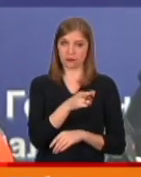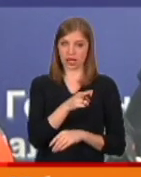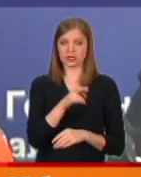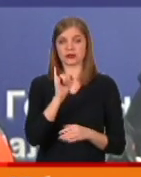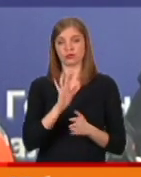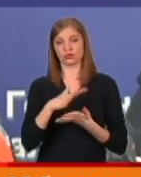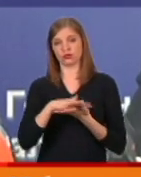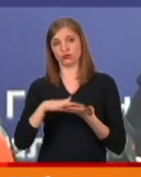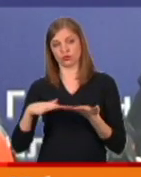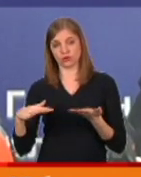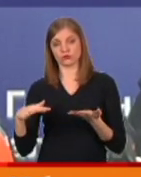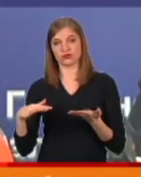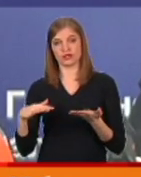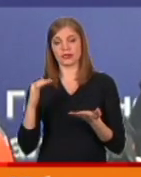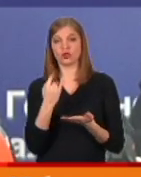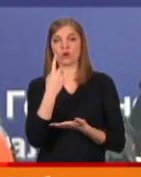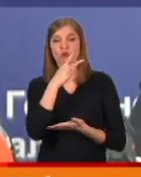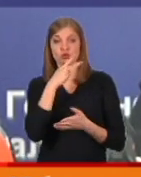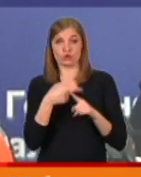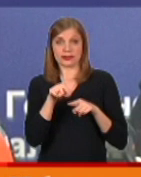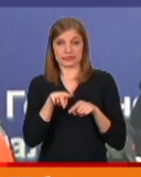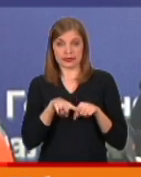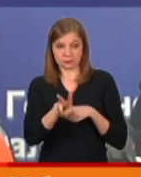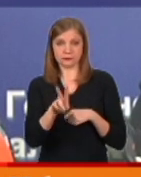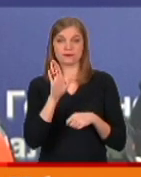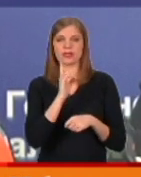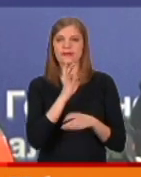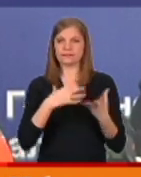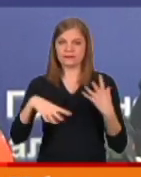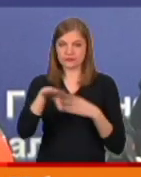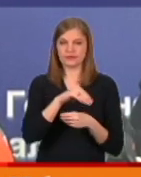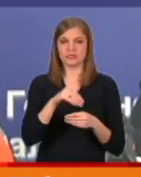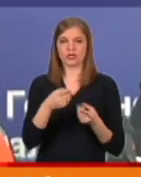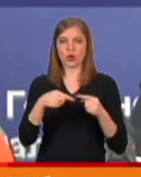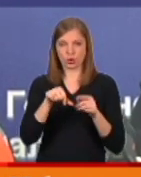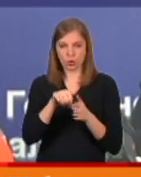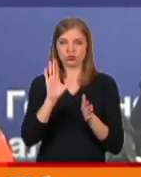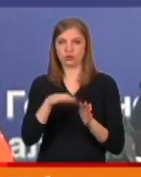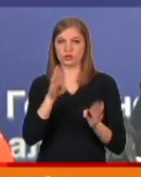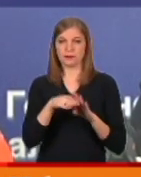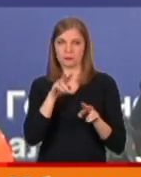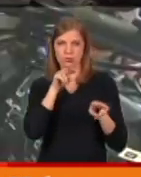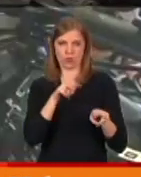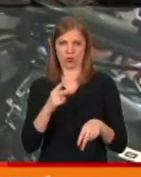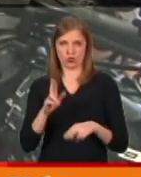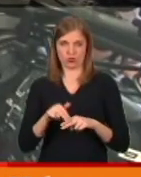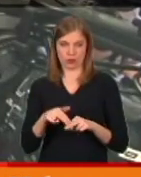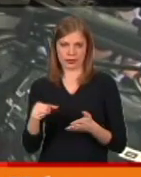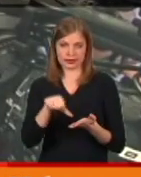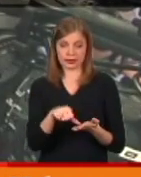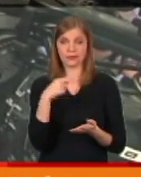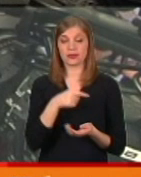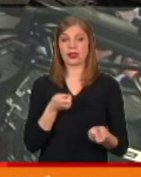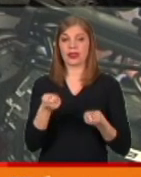буде продовжуватися. І одночасно з цим всі дільничі виборчі комісії будуть братися під охорону поліцією.